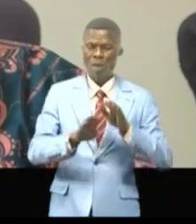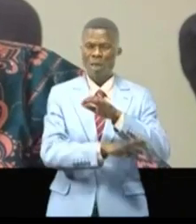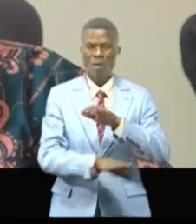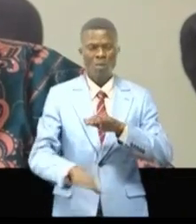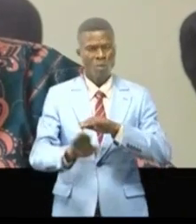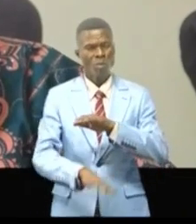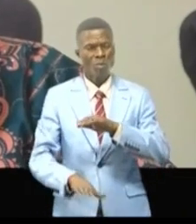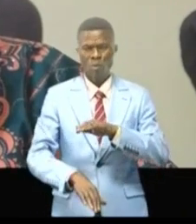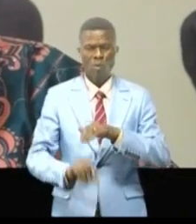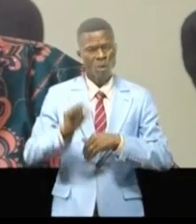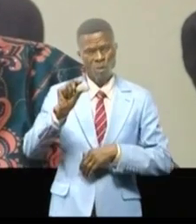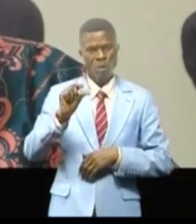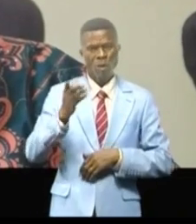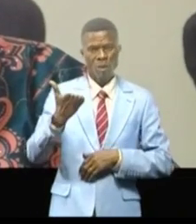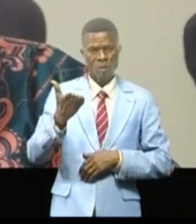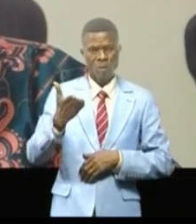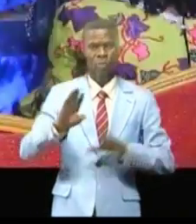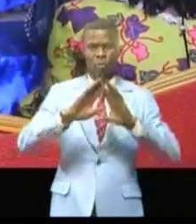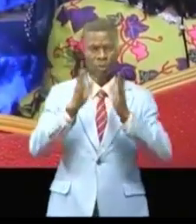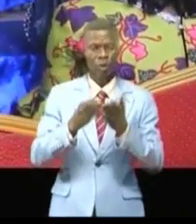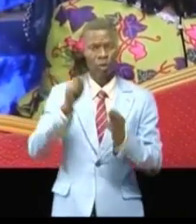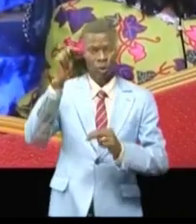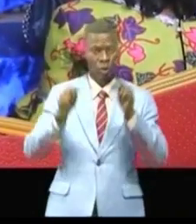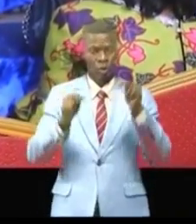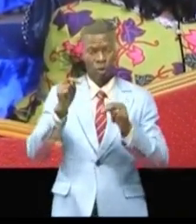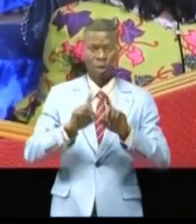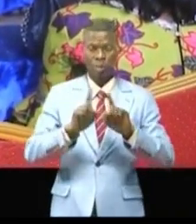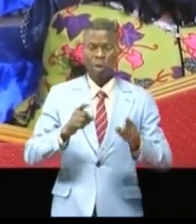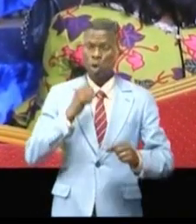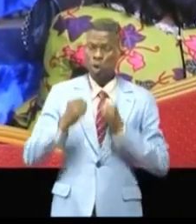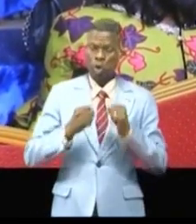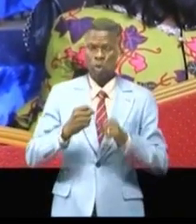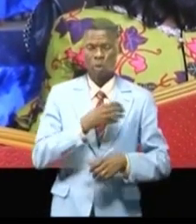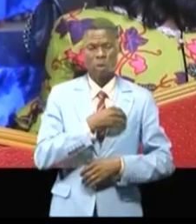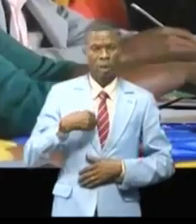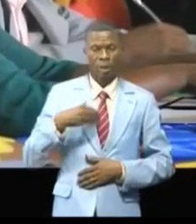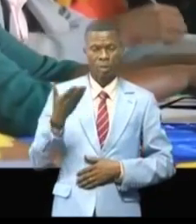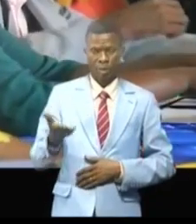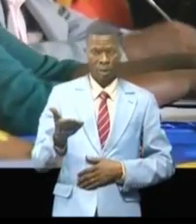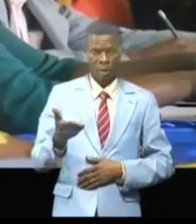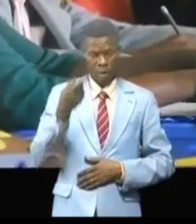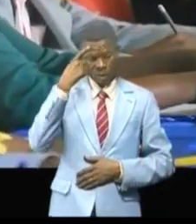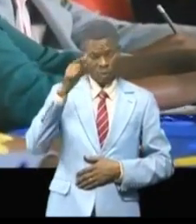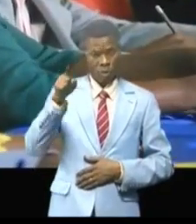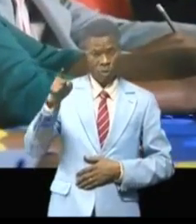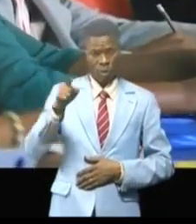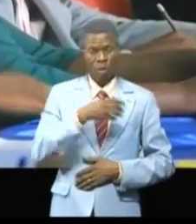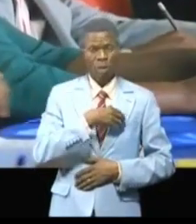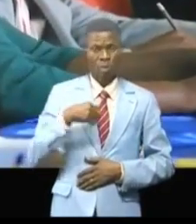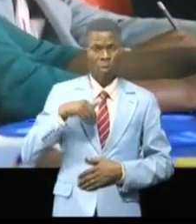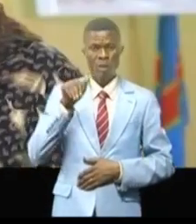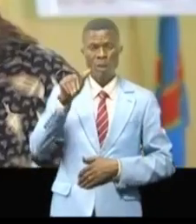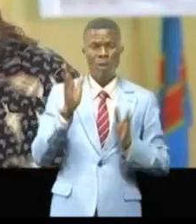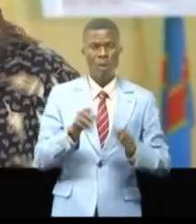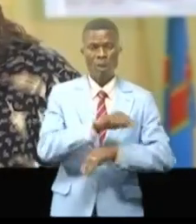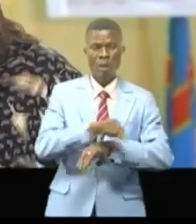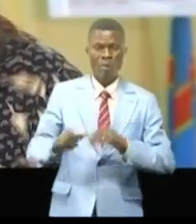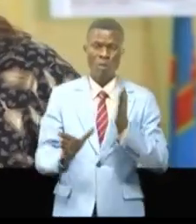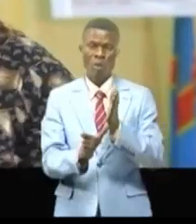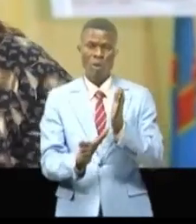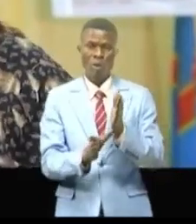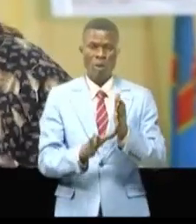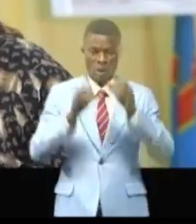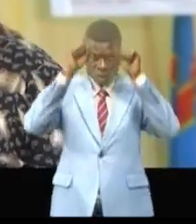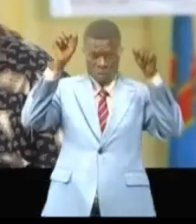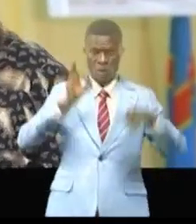de la moyenne, et ce à tous les niveaux, malgré les efforts fournis sur le terrain. Pour sa part, la directrice des cabinets adjoints du chef